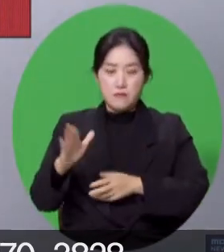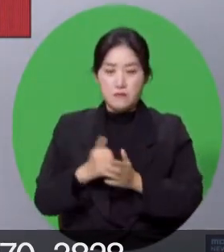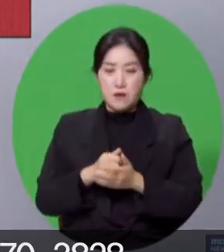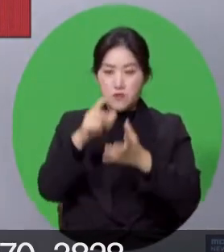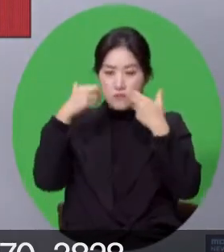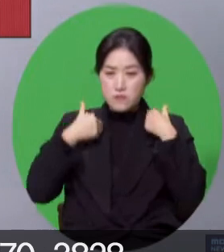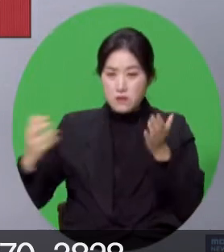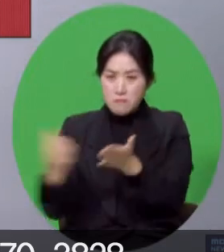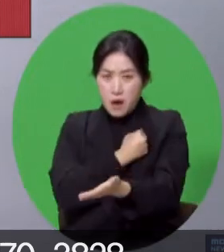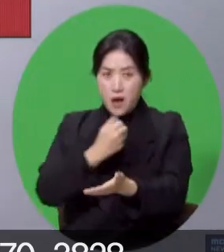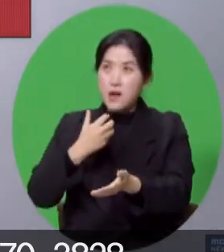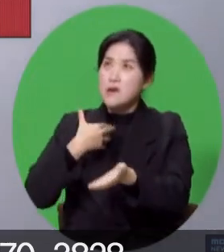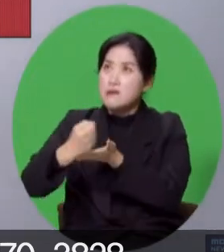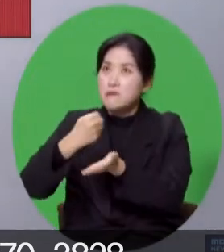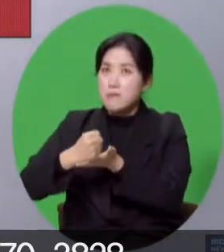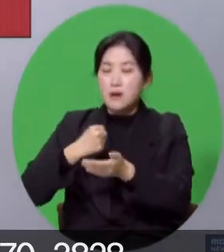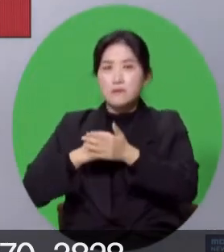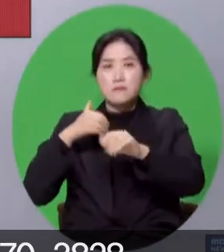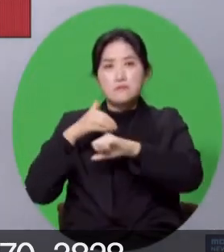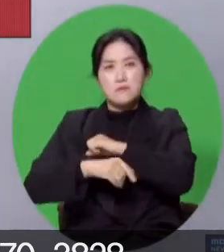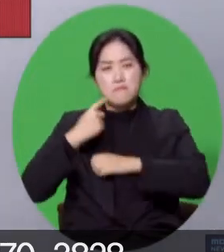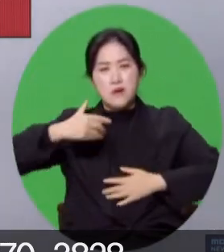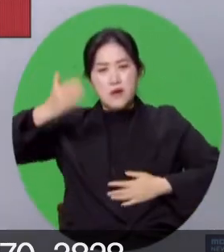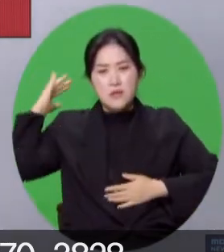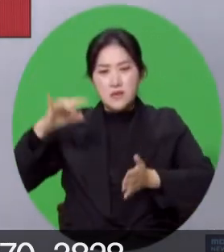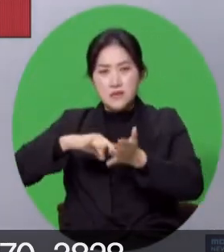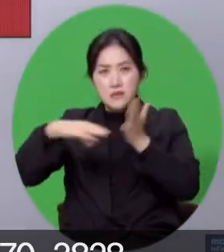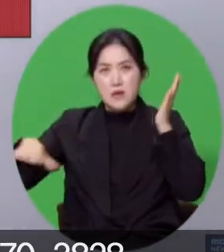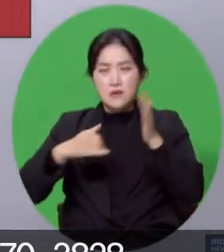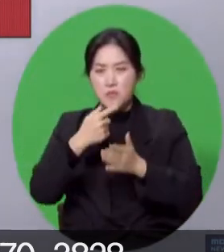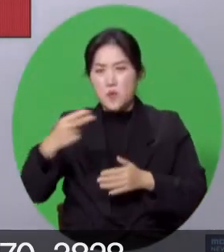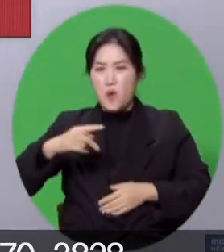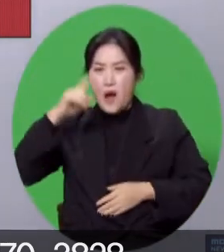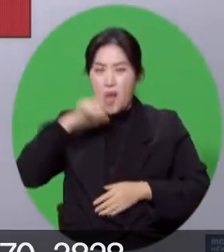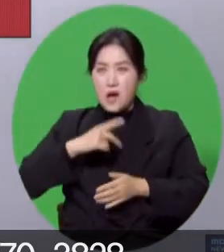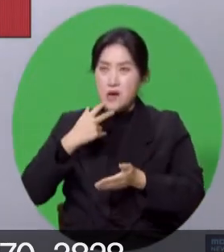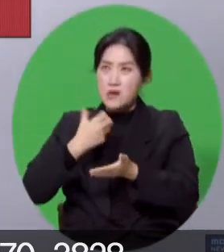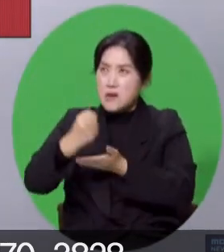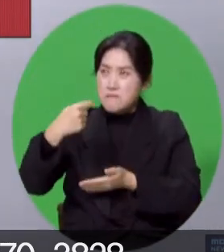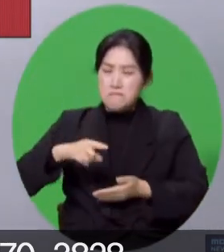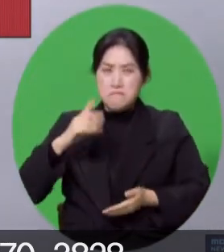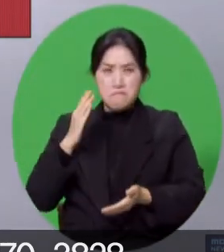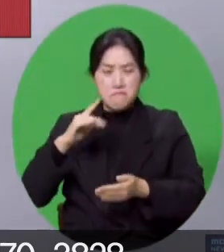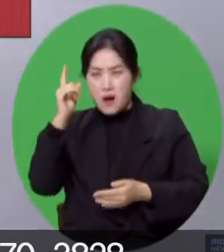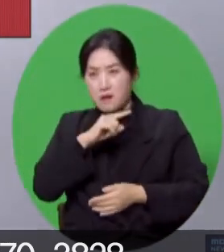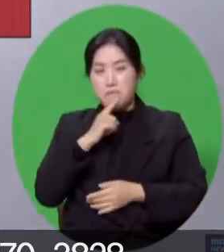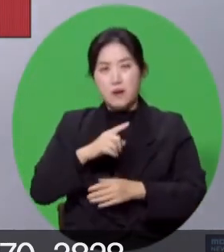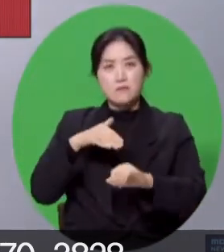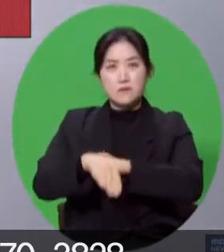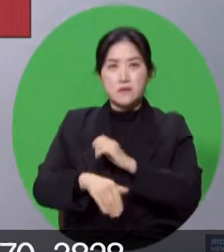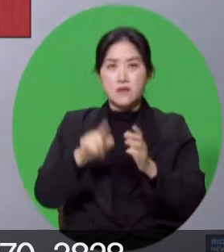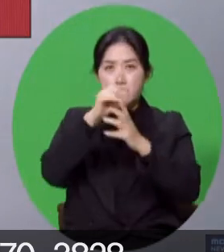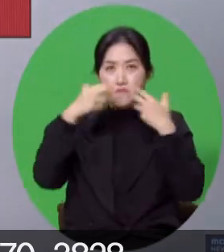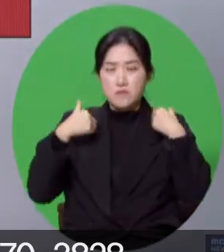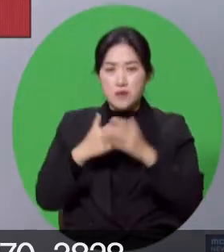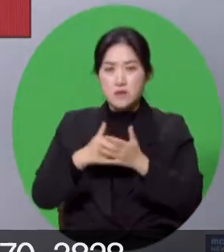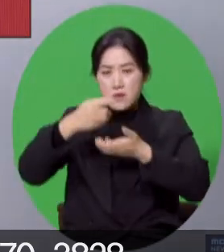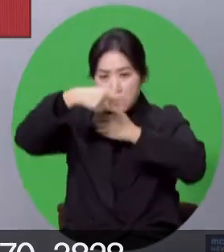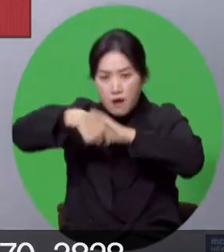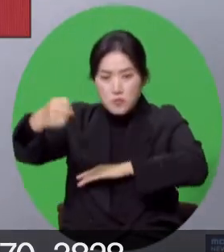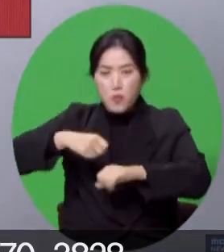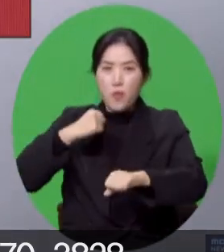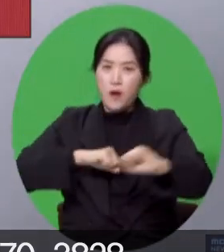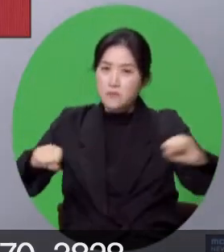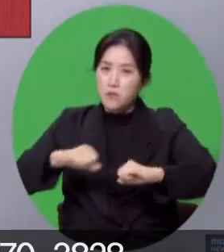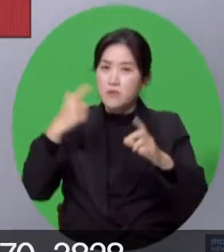무슨 약탈이라도 하는 것처럼, 세금 내는 것을 악으로 규정하고, 국가를 뭐 강도지시나 하는 것처럼